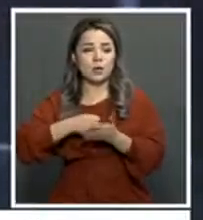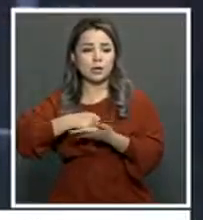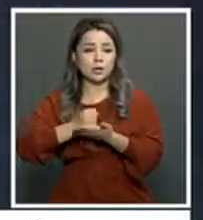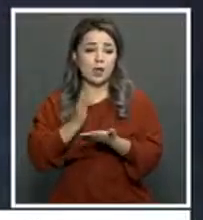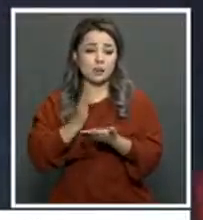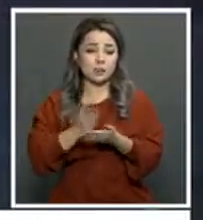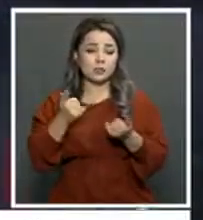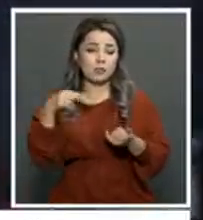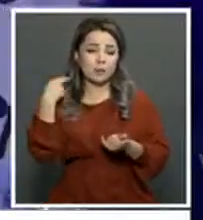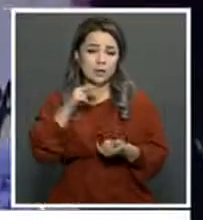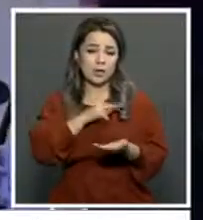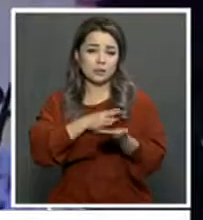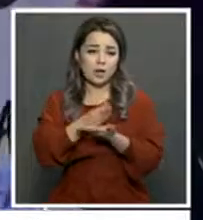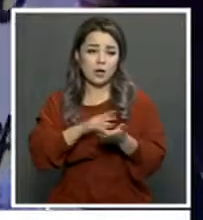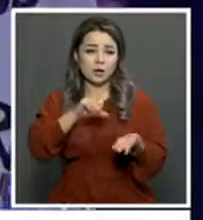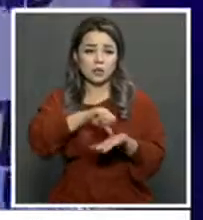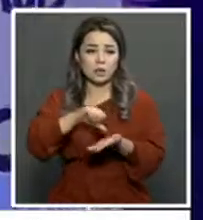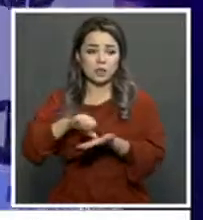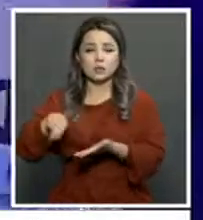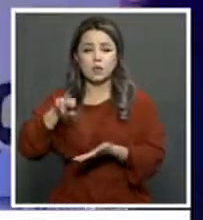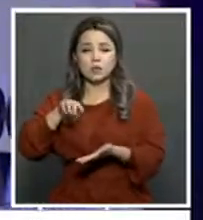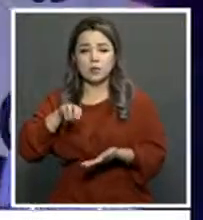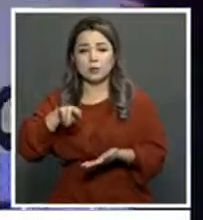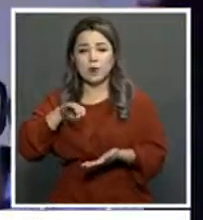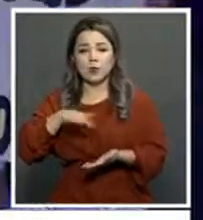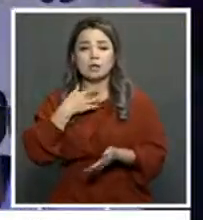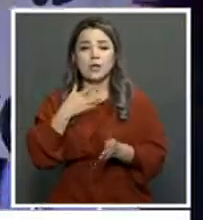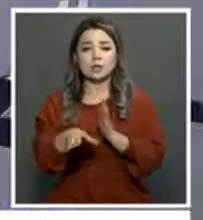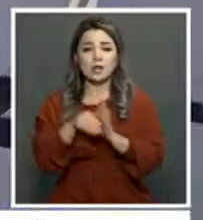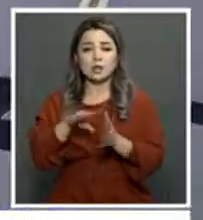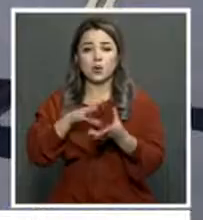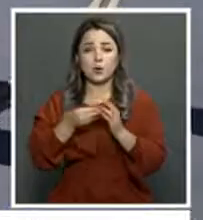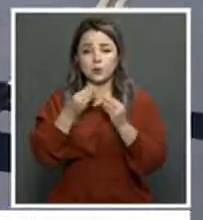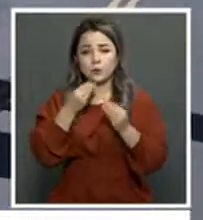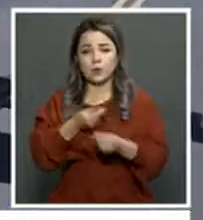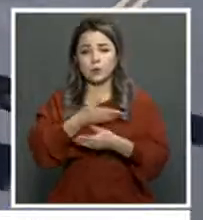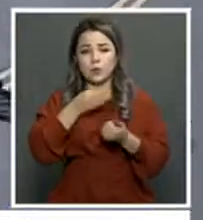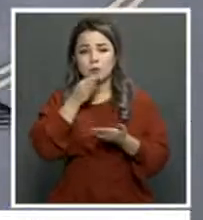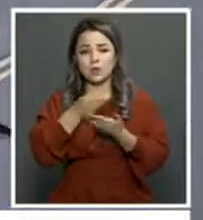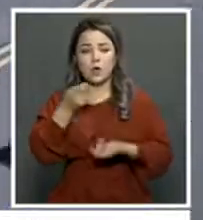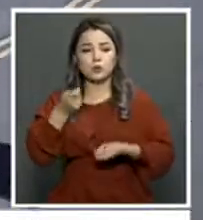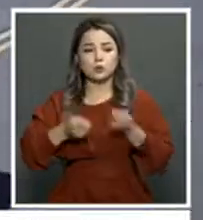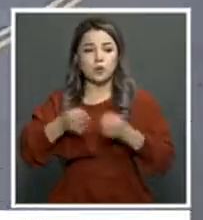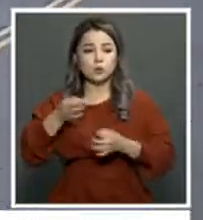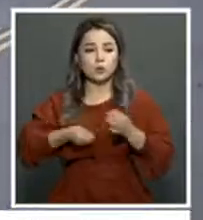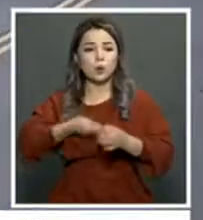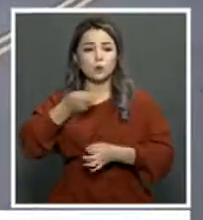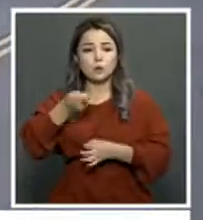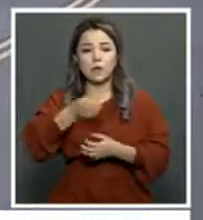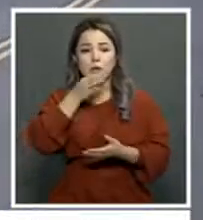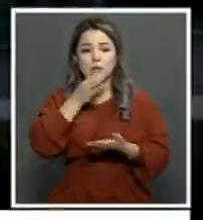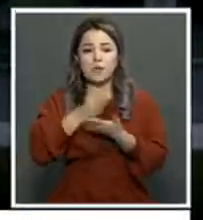әзірге президент қызметін атқарып жүрген Дональд Трамп сайлау нәтижелеріне көңілі толмай сотқа жүгінетінін